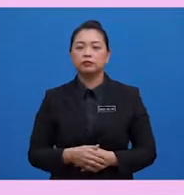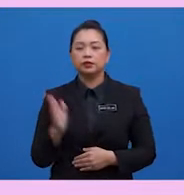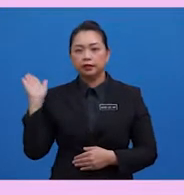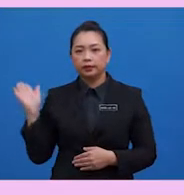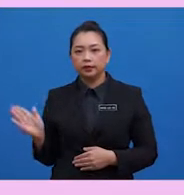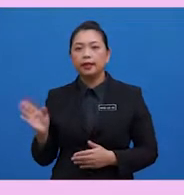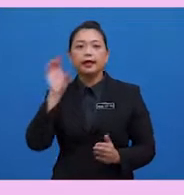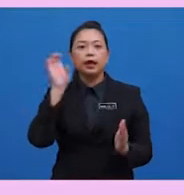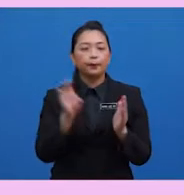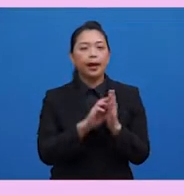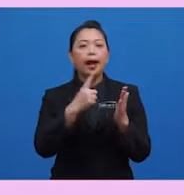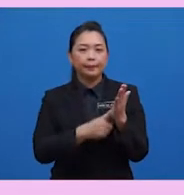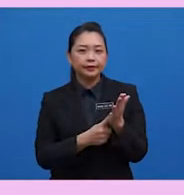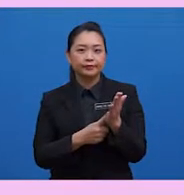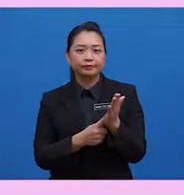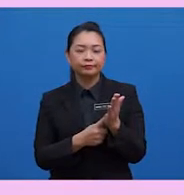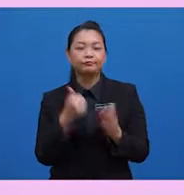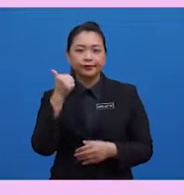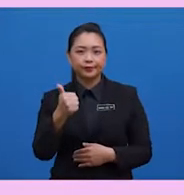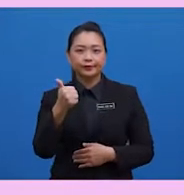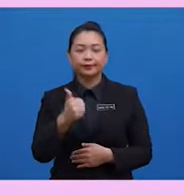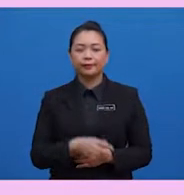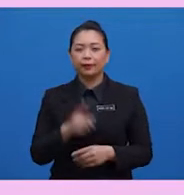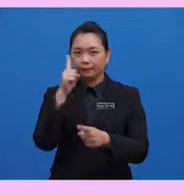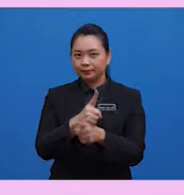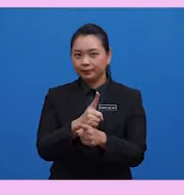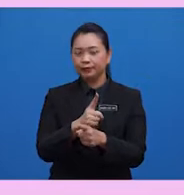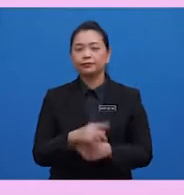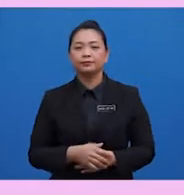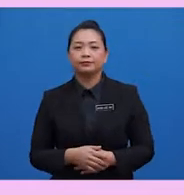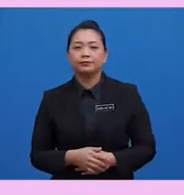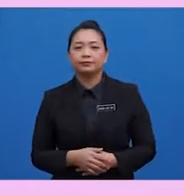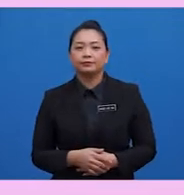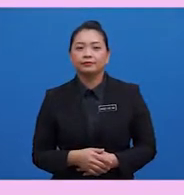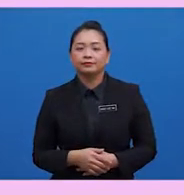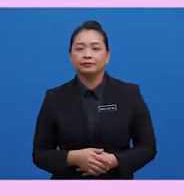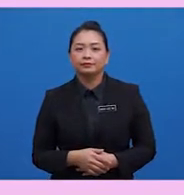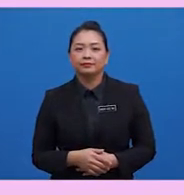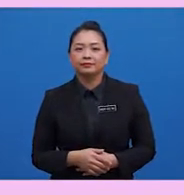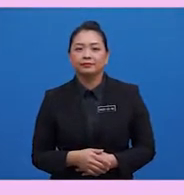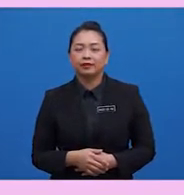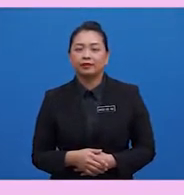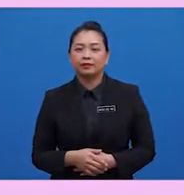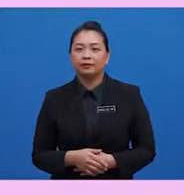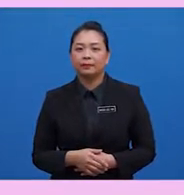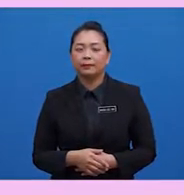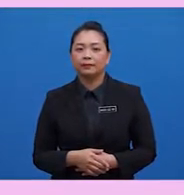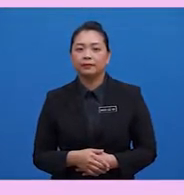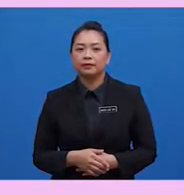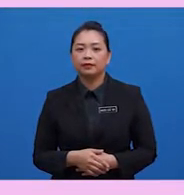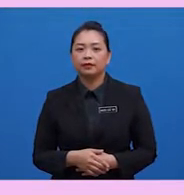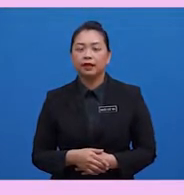pula gambar apa? Bagus, tepat sekali jawapan anda. Gambar ini menunjukkan